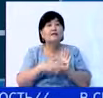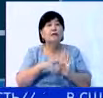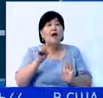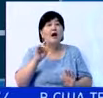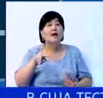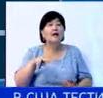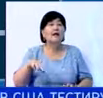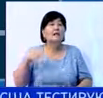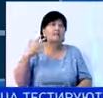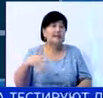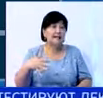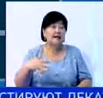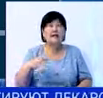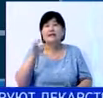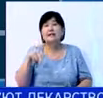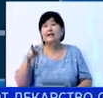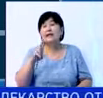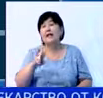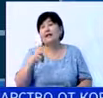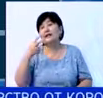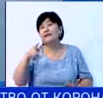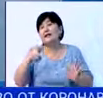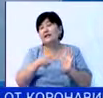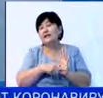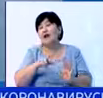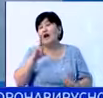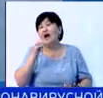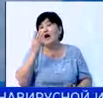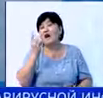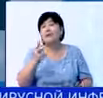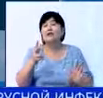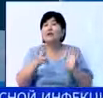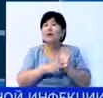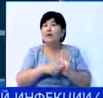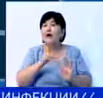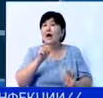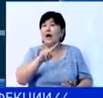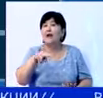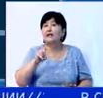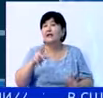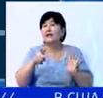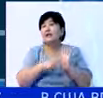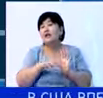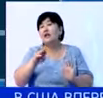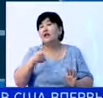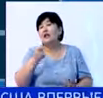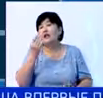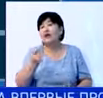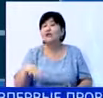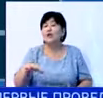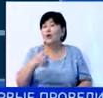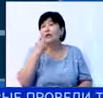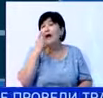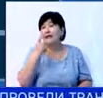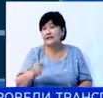Аральском районе 50, в Сырдарьинском 27, в Карамакшинском 8, в Казалинском 7, в Жалагашском районе